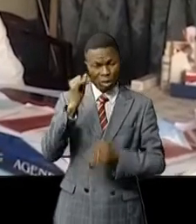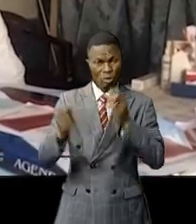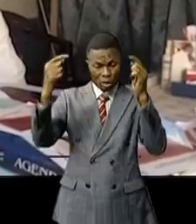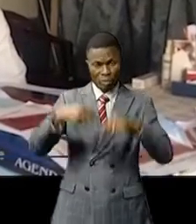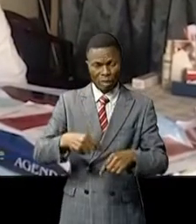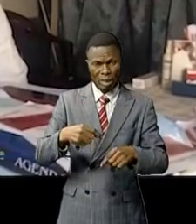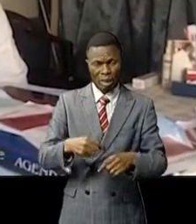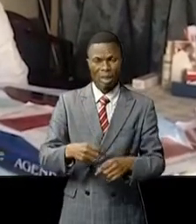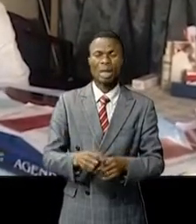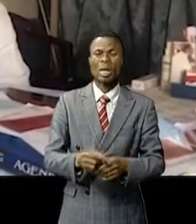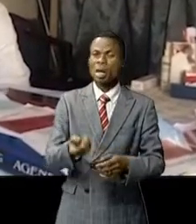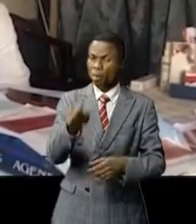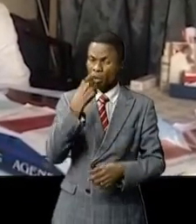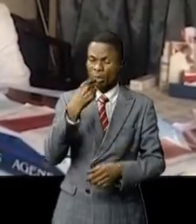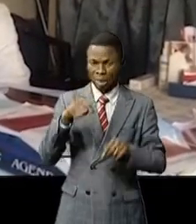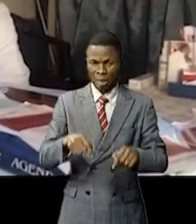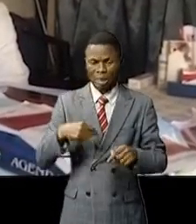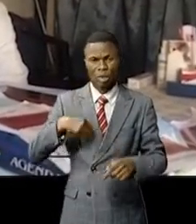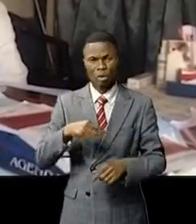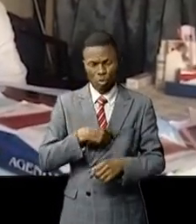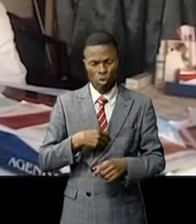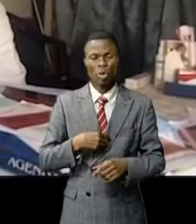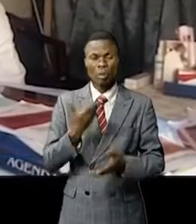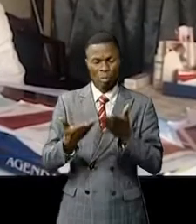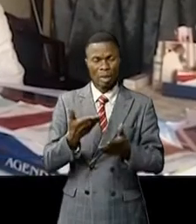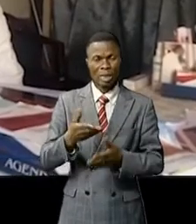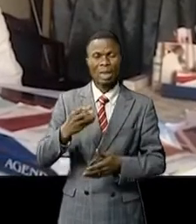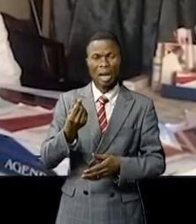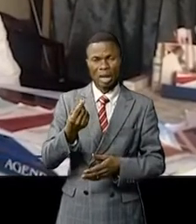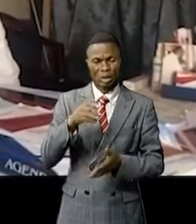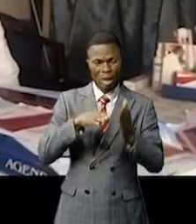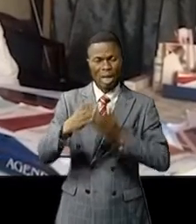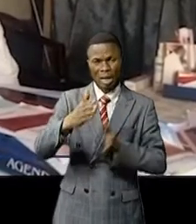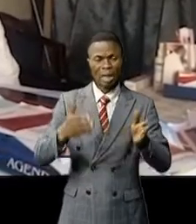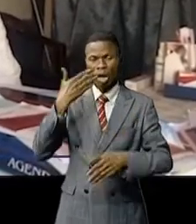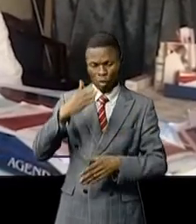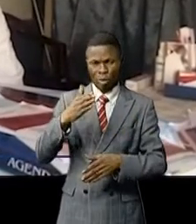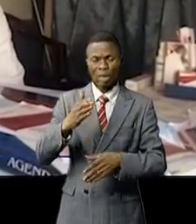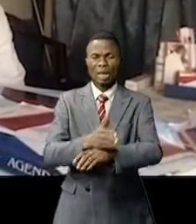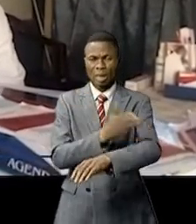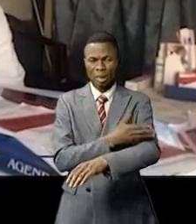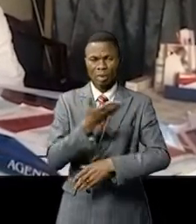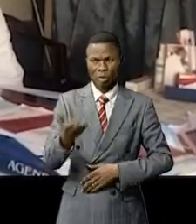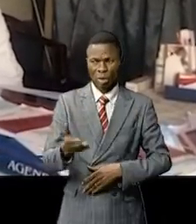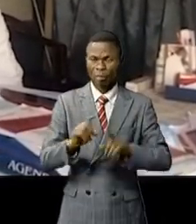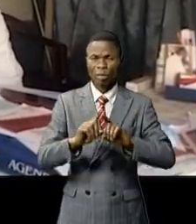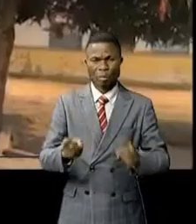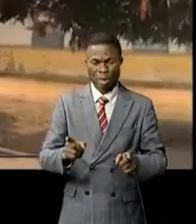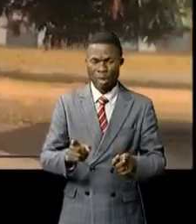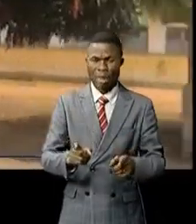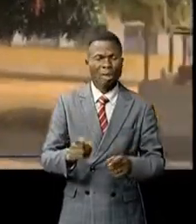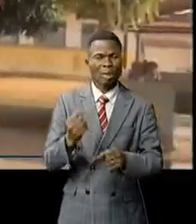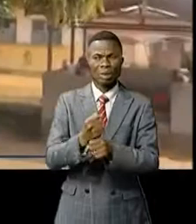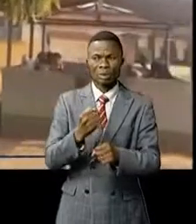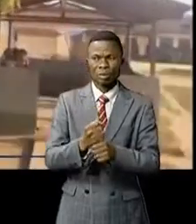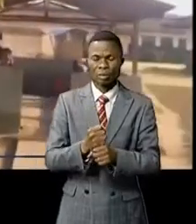nous, ou sinon, si on pouvait libéraliser le soin, que celui qui veut venir à l'hôpital peut venir, celui qui veut aller en premier peut partir, ça nous aiderait à faire face.